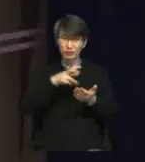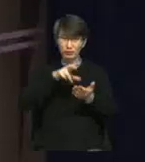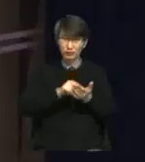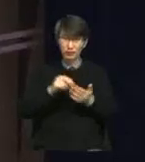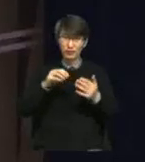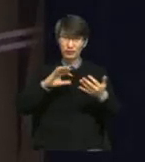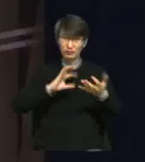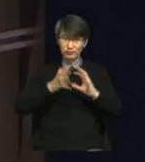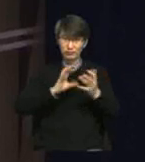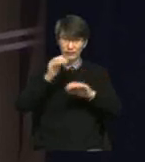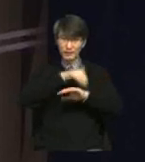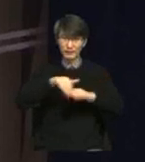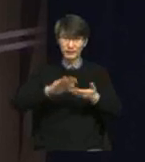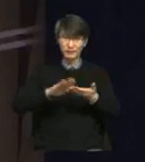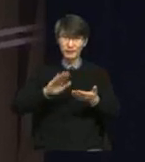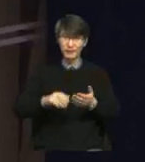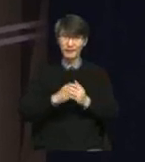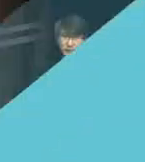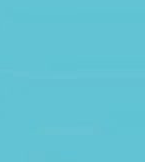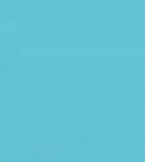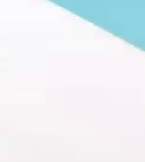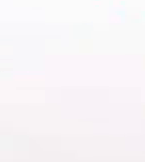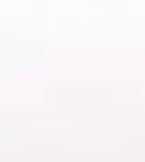등을 논의할 것이라고 전했습니다